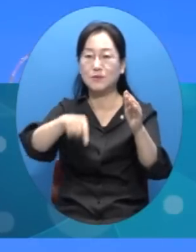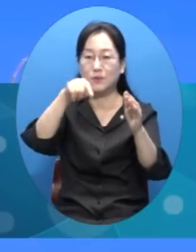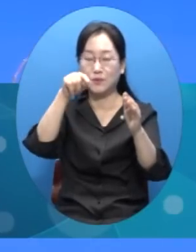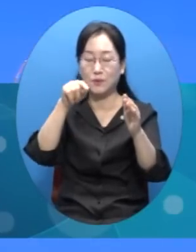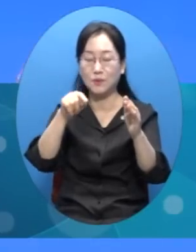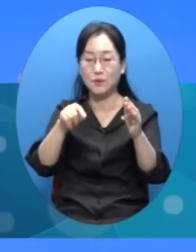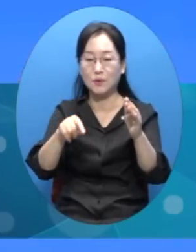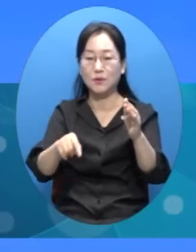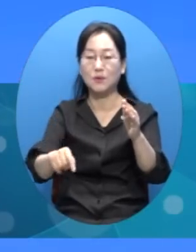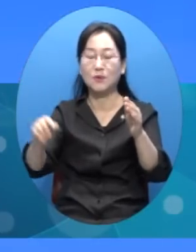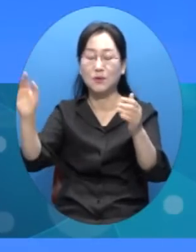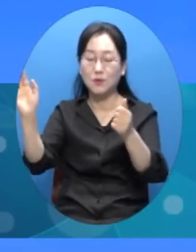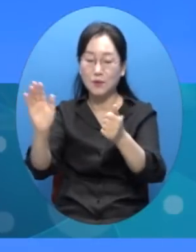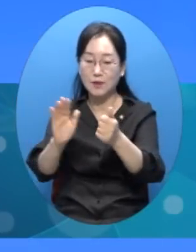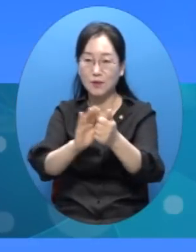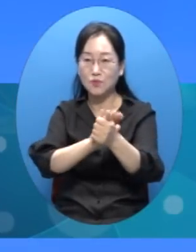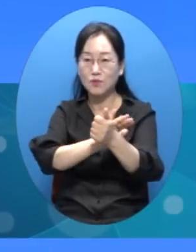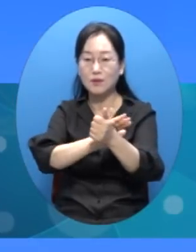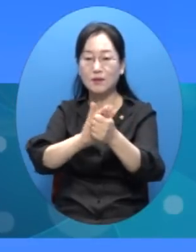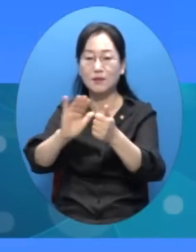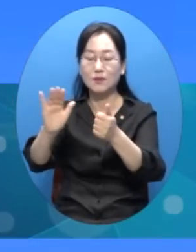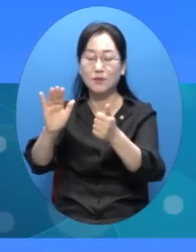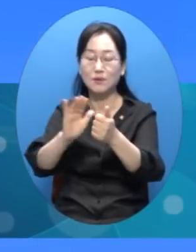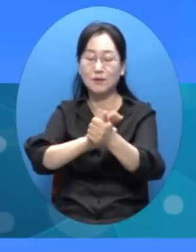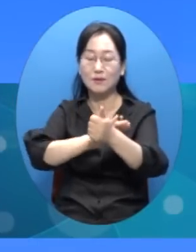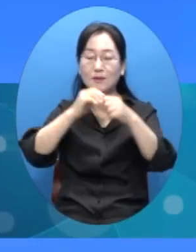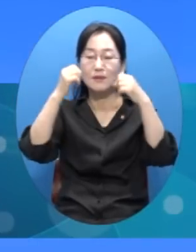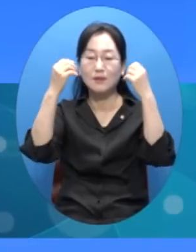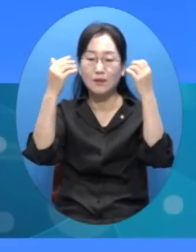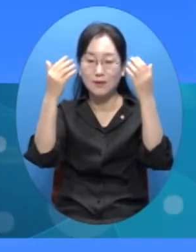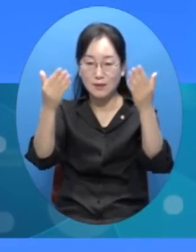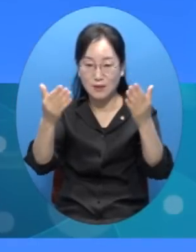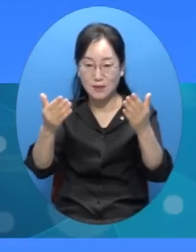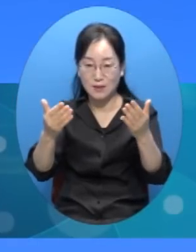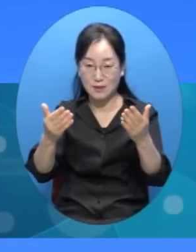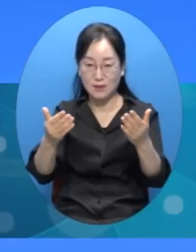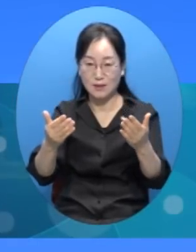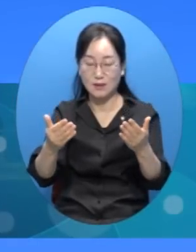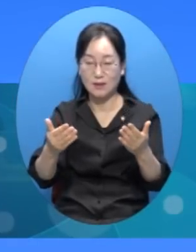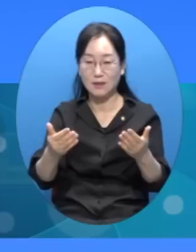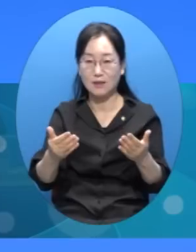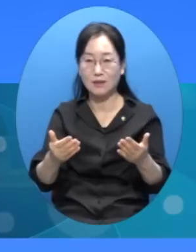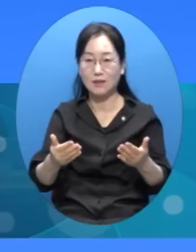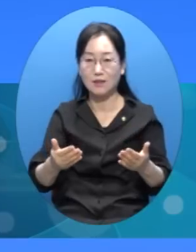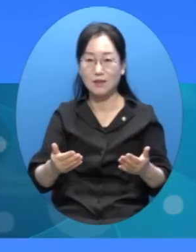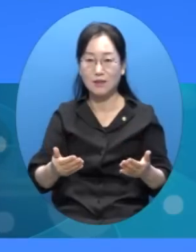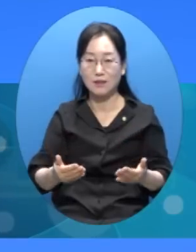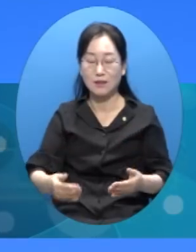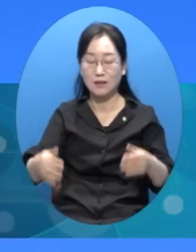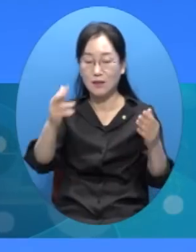말씀 속에 위로를 얻네